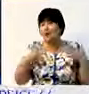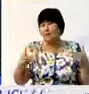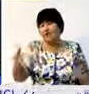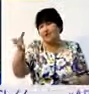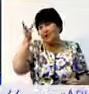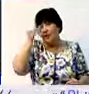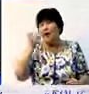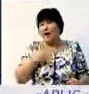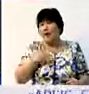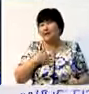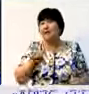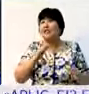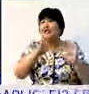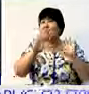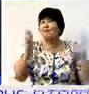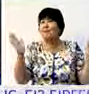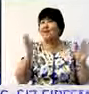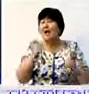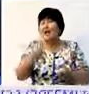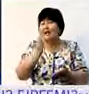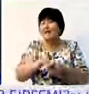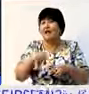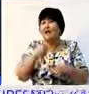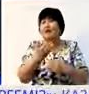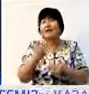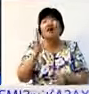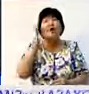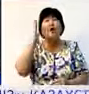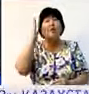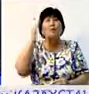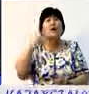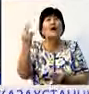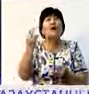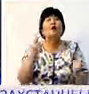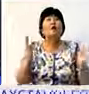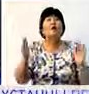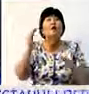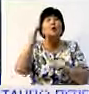впечатления от наших пейзажей. Они станут основой для их будущих полотен.